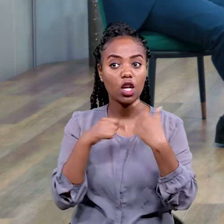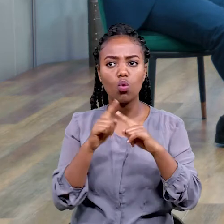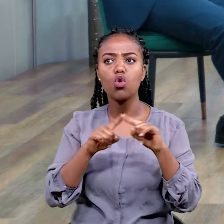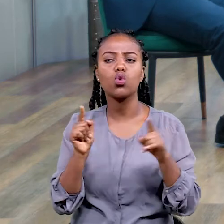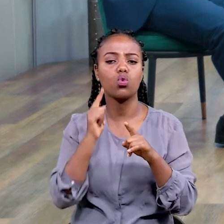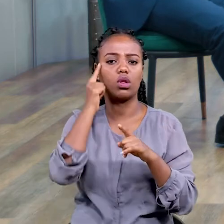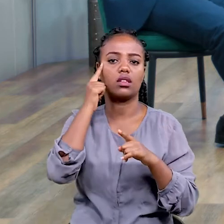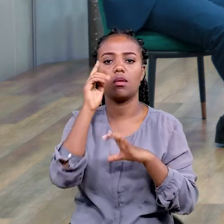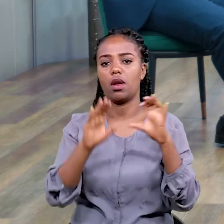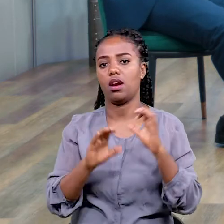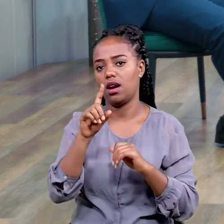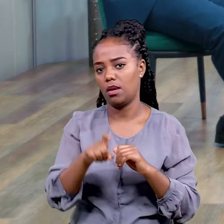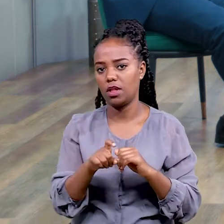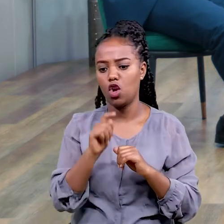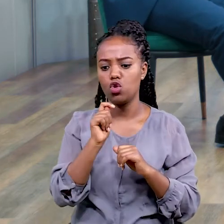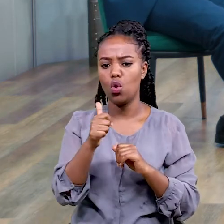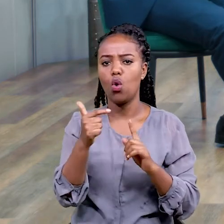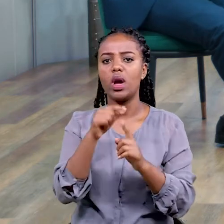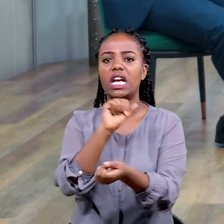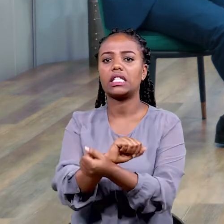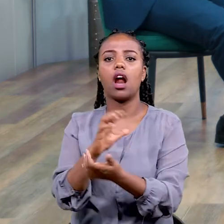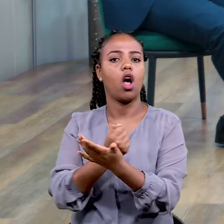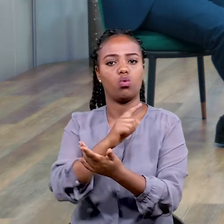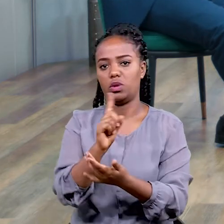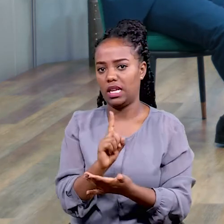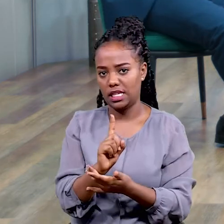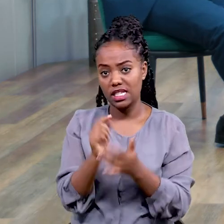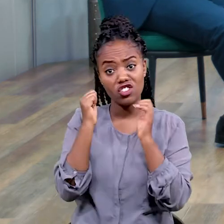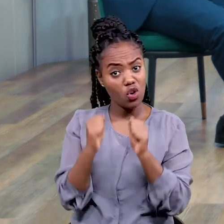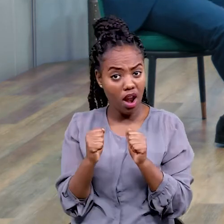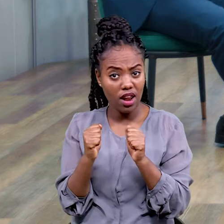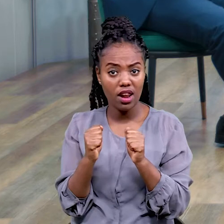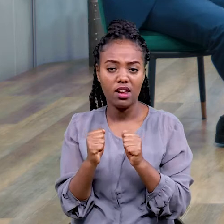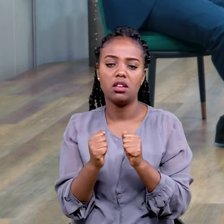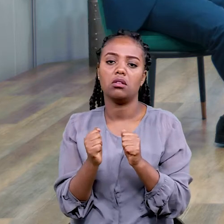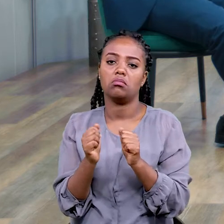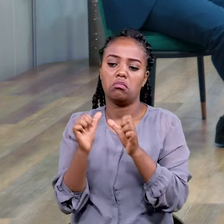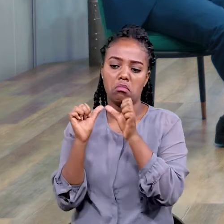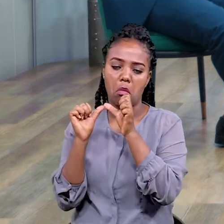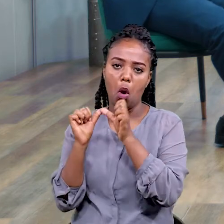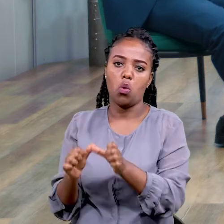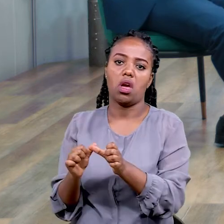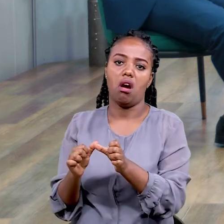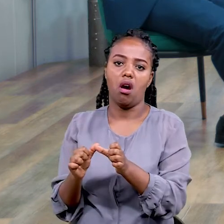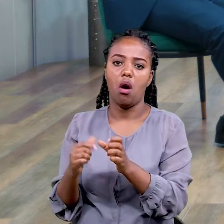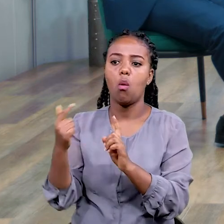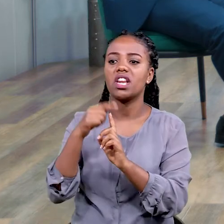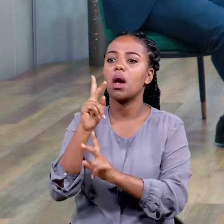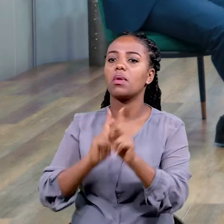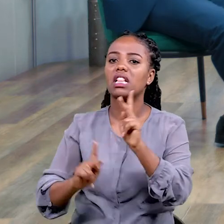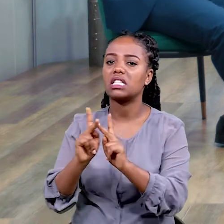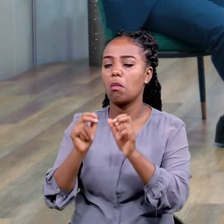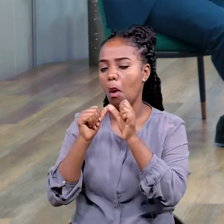ኮንሲደሬሽን ይደረግ፣ ቶሎ ብለን ወደ ስራ እንውሰዳቸው ከተቻለ እናቆያቸው እናቆያችን ወደ